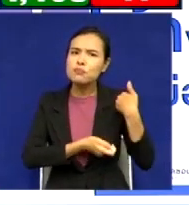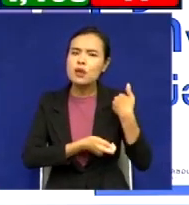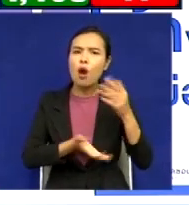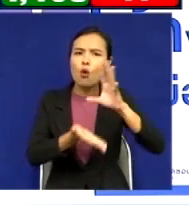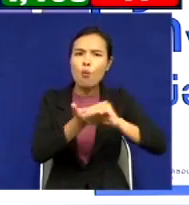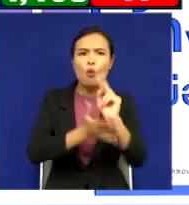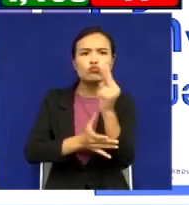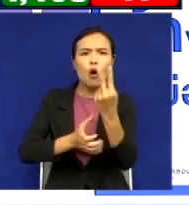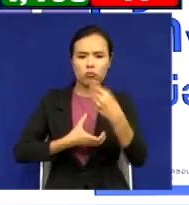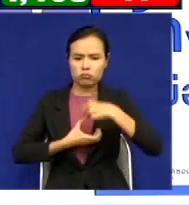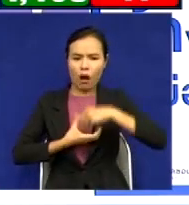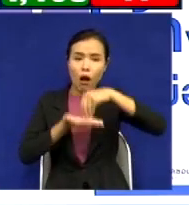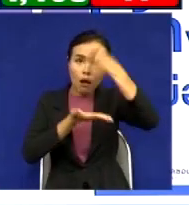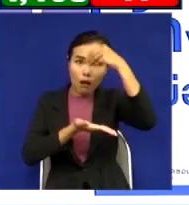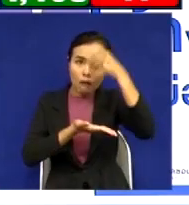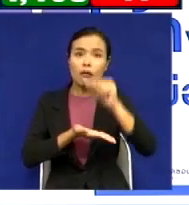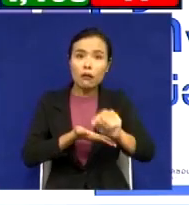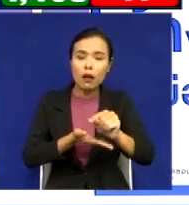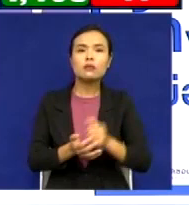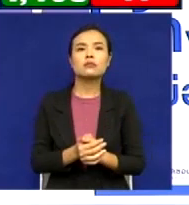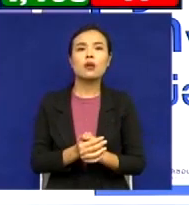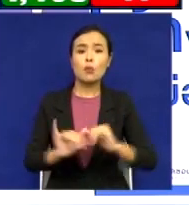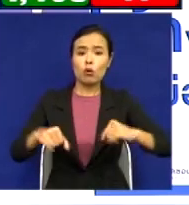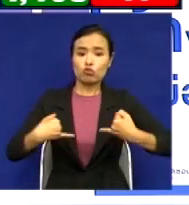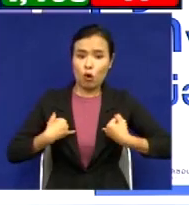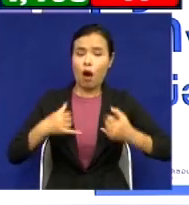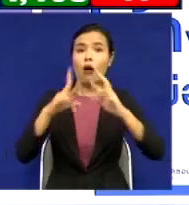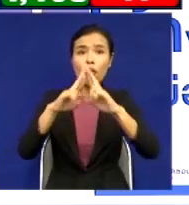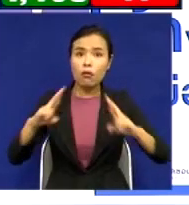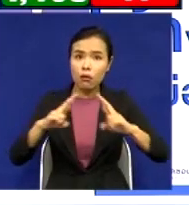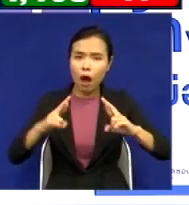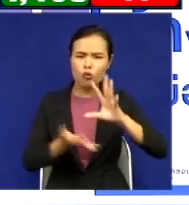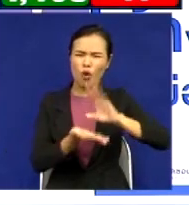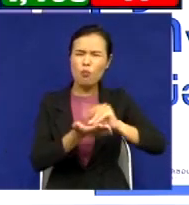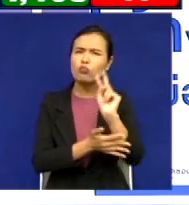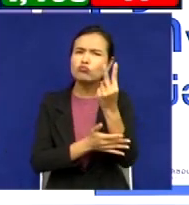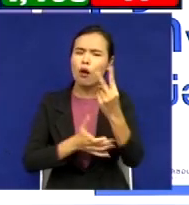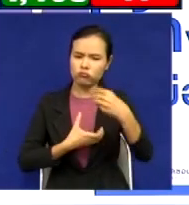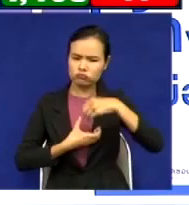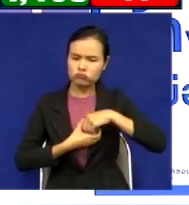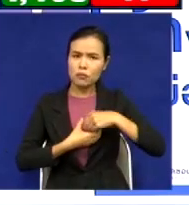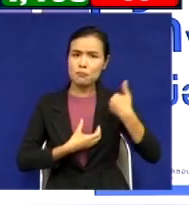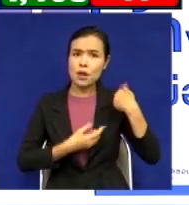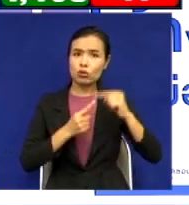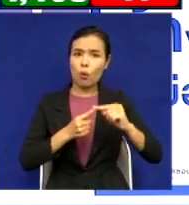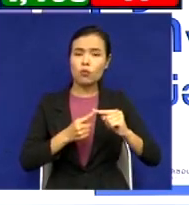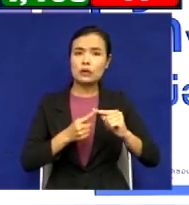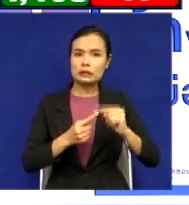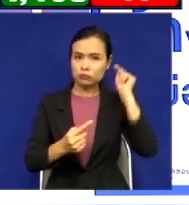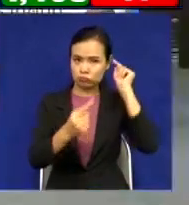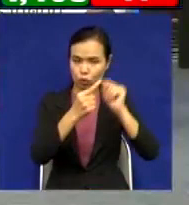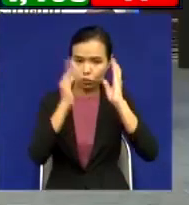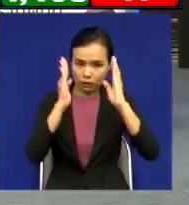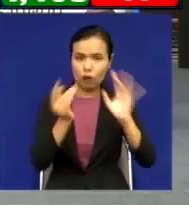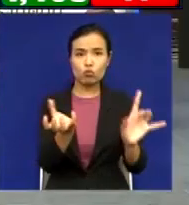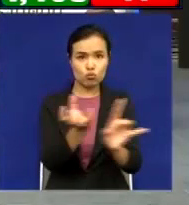การเป็นนักศึกษาและ3เป็นผู้ประกอบการคือโดยเจตนารมณ์เนี่ยการมาตรการเยียวยาจำเป็นต้องให้มีประ